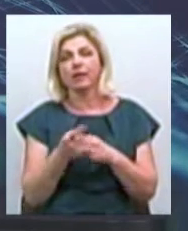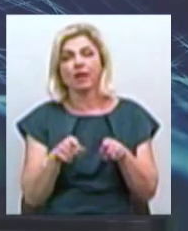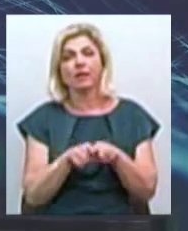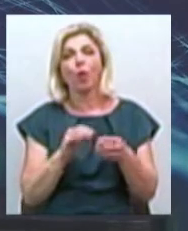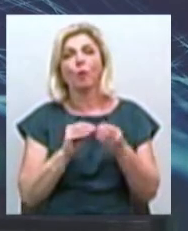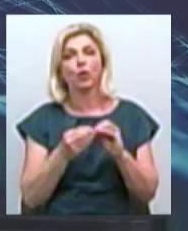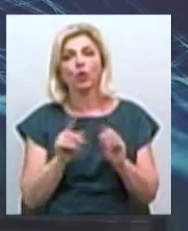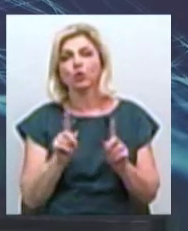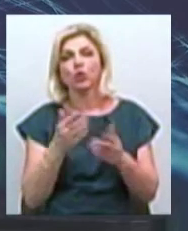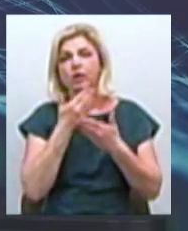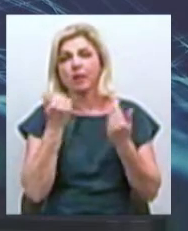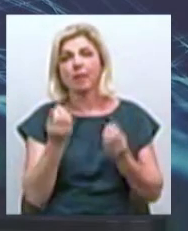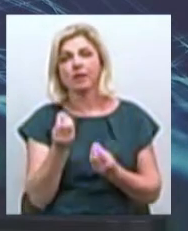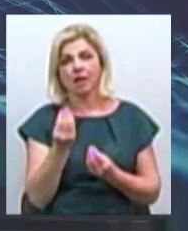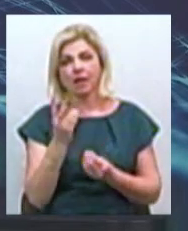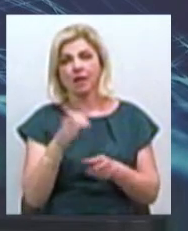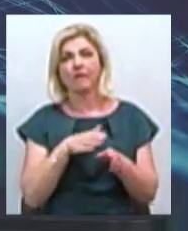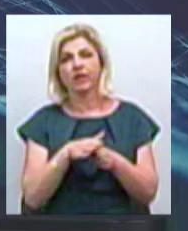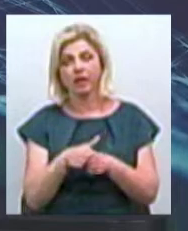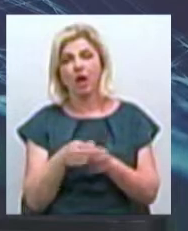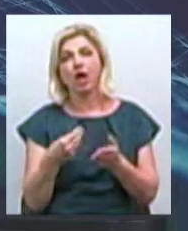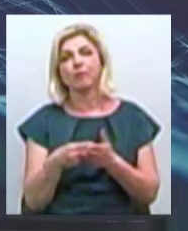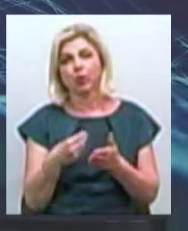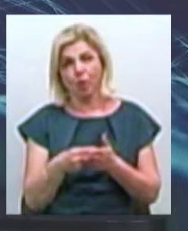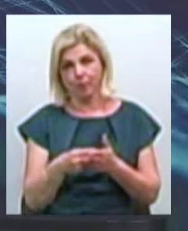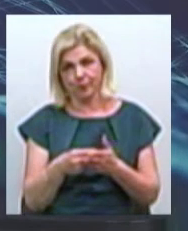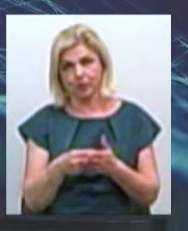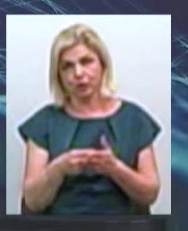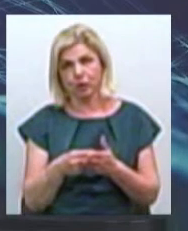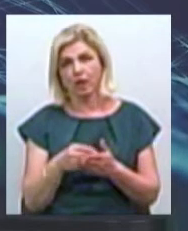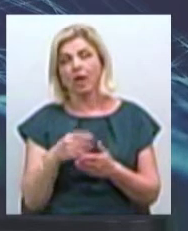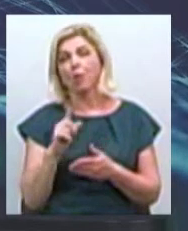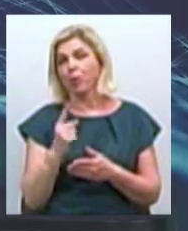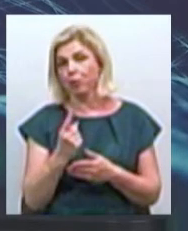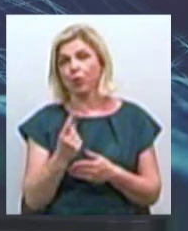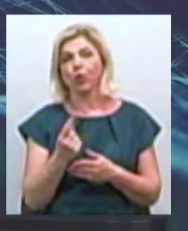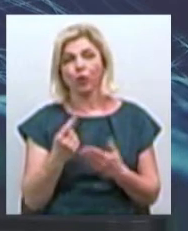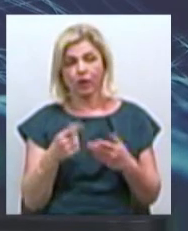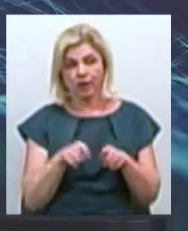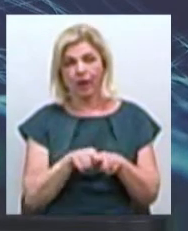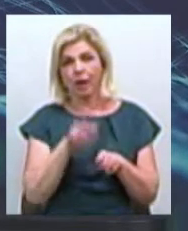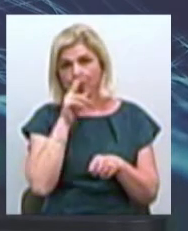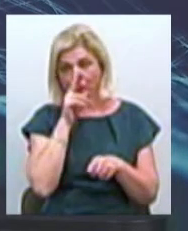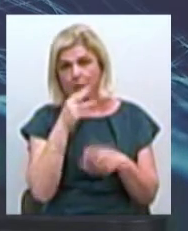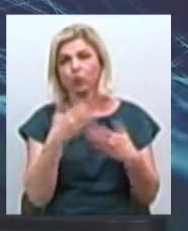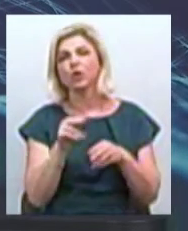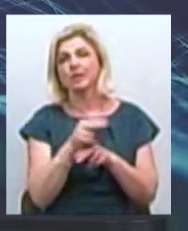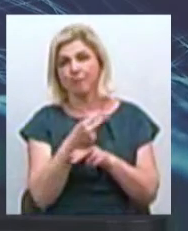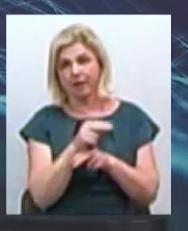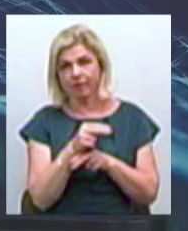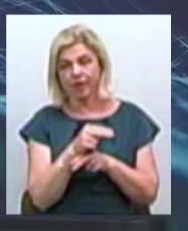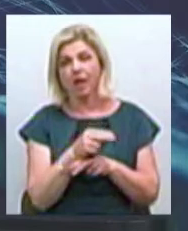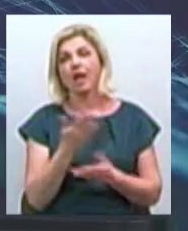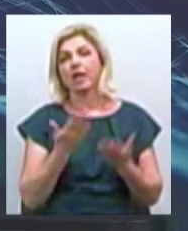що немає коштів на реалізацію громадського бюджету 2019. Оскільки ми вже такі помилки виправили, да? І